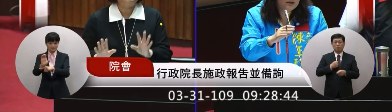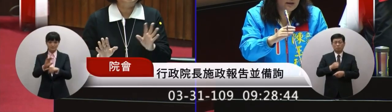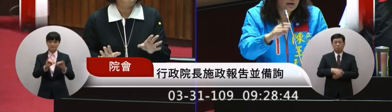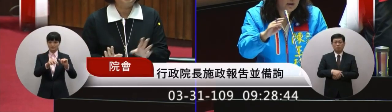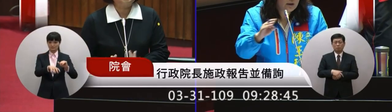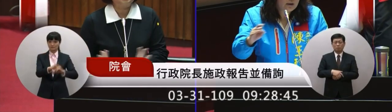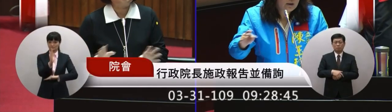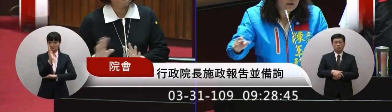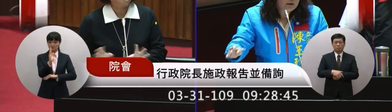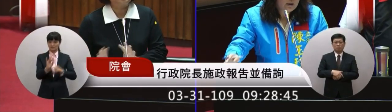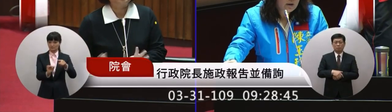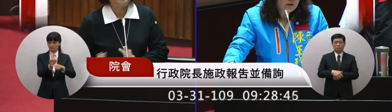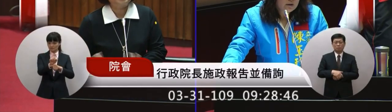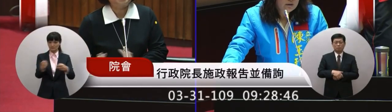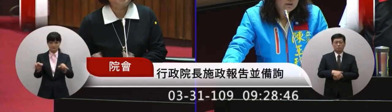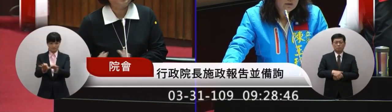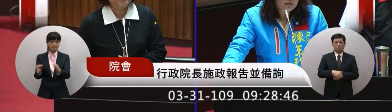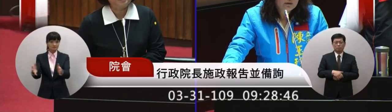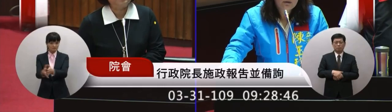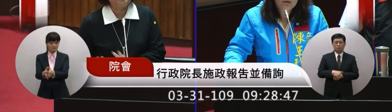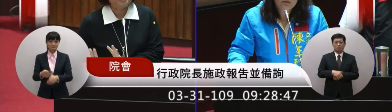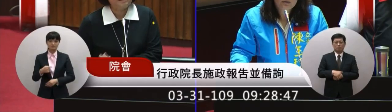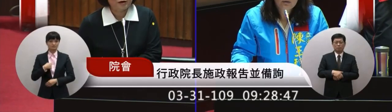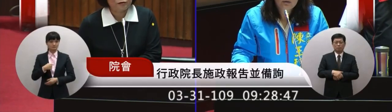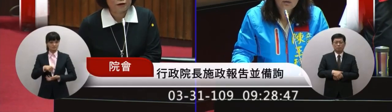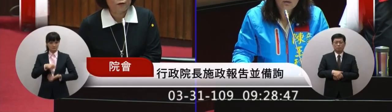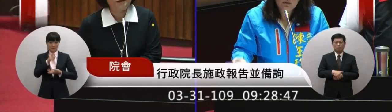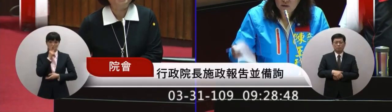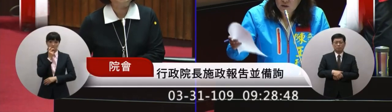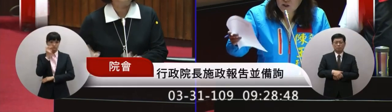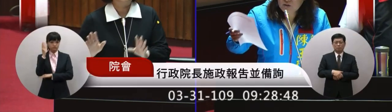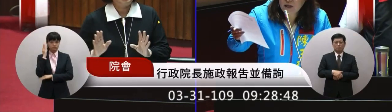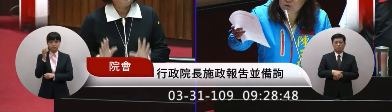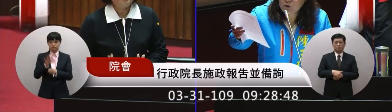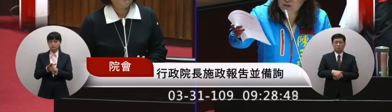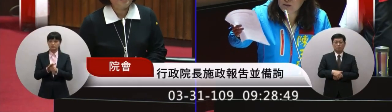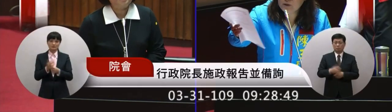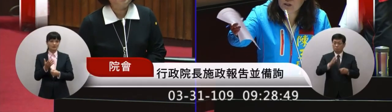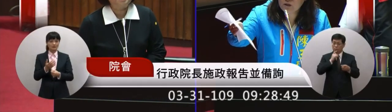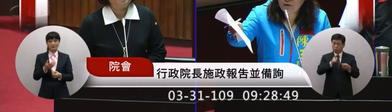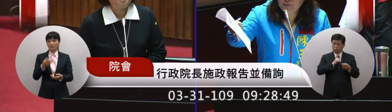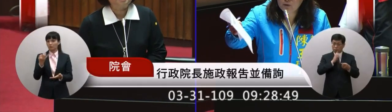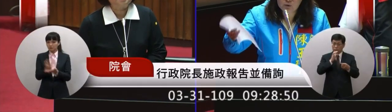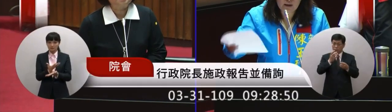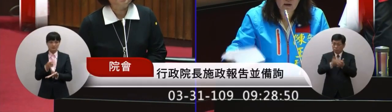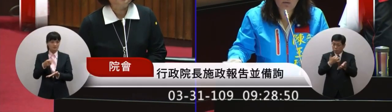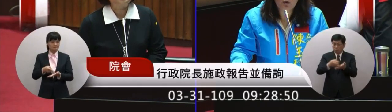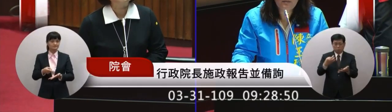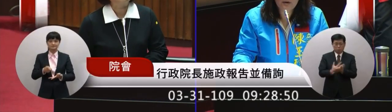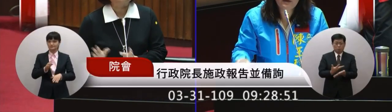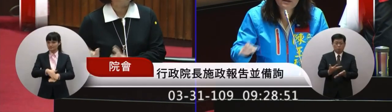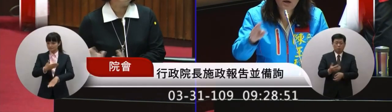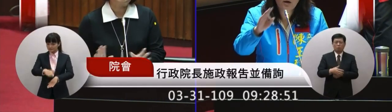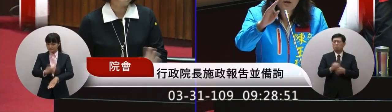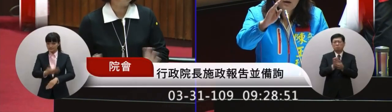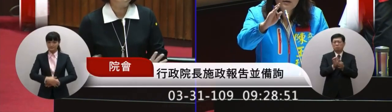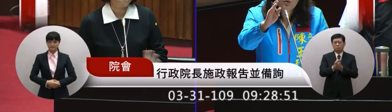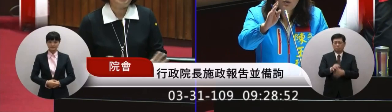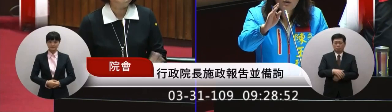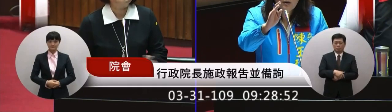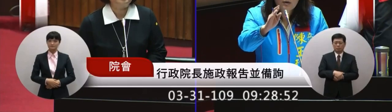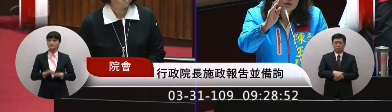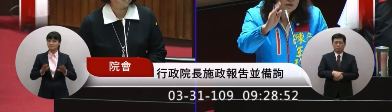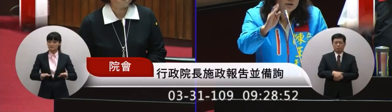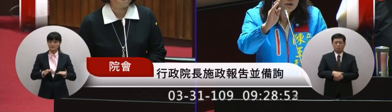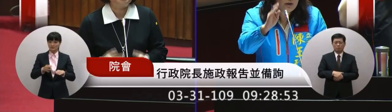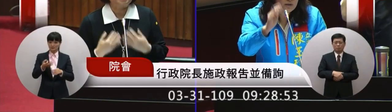个， 所以您刚刚提到中央部会执行不力的部分已经没有这个问题了。 是，他不说执行经费不足了哈，不过没关系。 那现在就没有